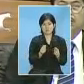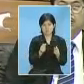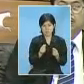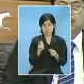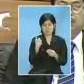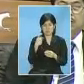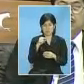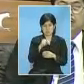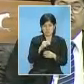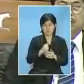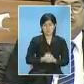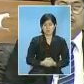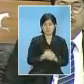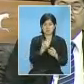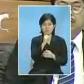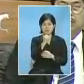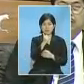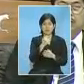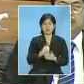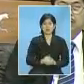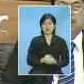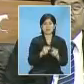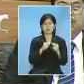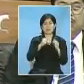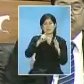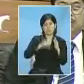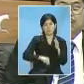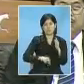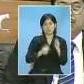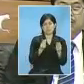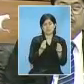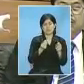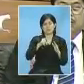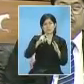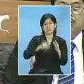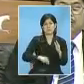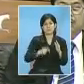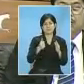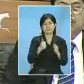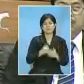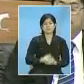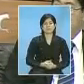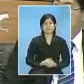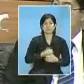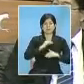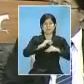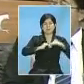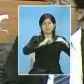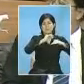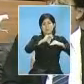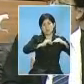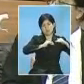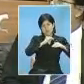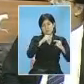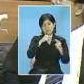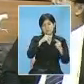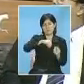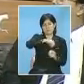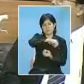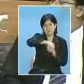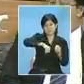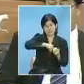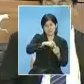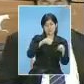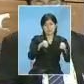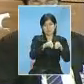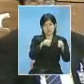จำนวนราคาของที่นั้นราคาต่ำและสามารถพัฒนาไปสู่ย่านธุรกิจได้เพิ่มมากขึ้นในส่วน